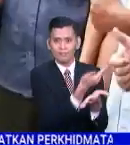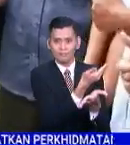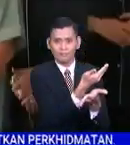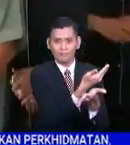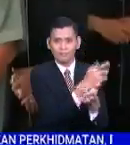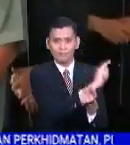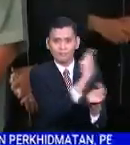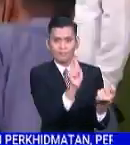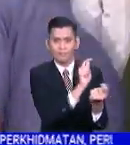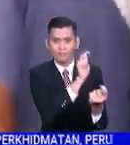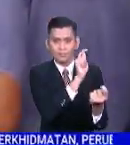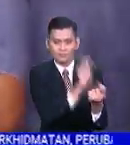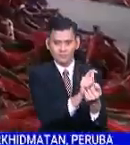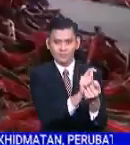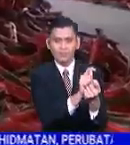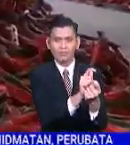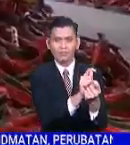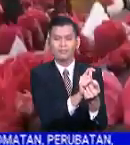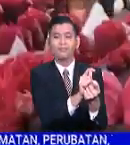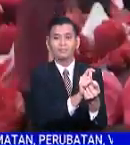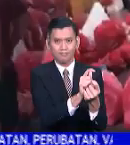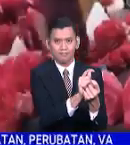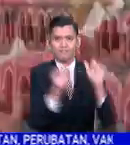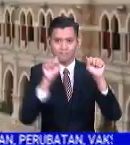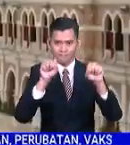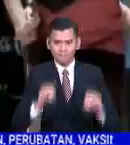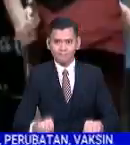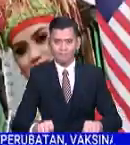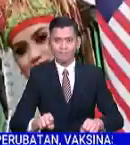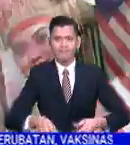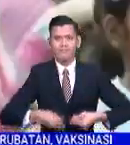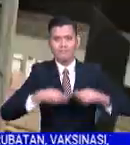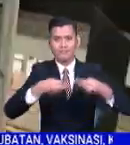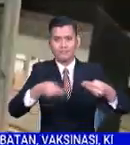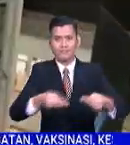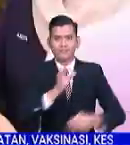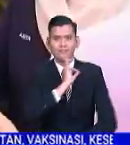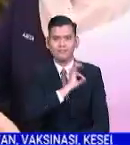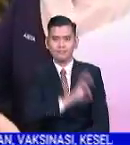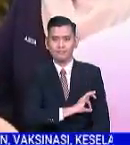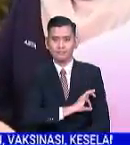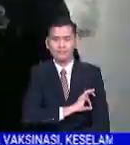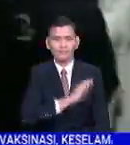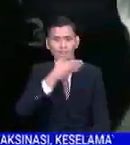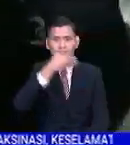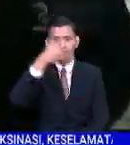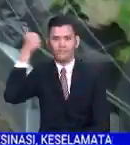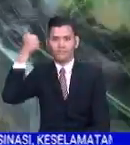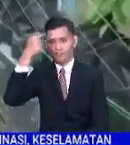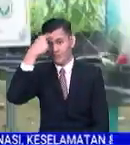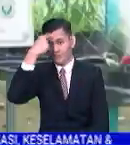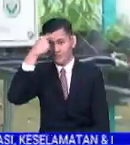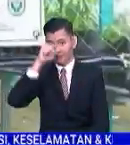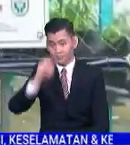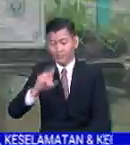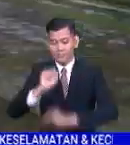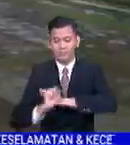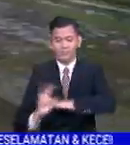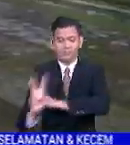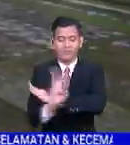lebih efektif dan berdaya saing serta mampu memberi pulangan lumayan kepada golongan sasaran. Terima kasih.